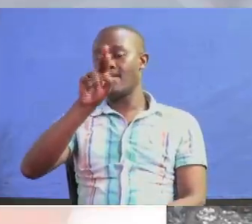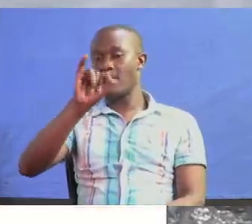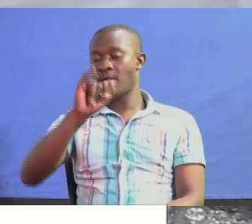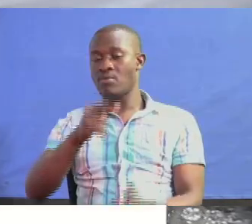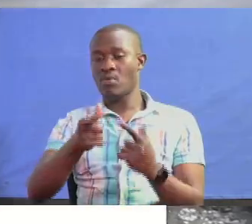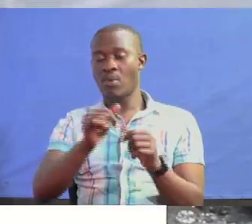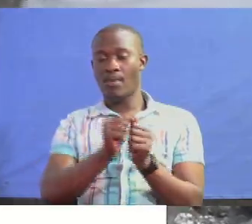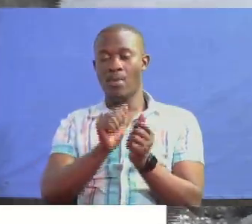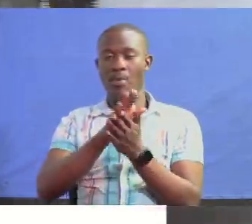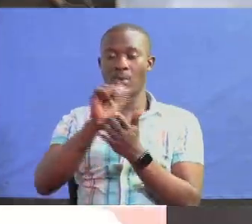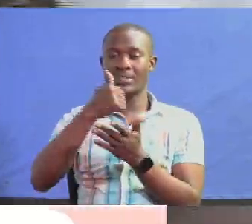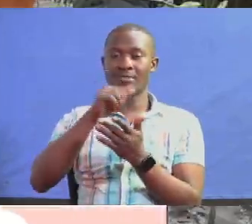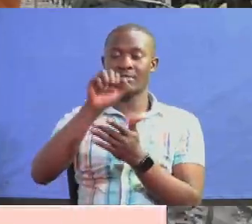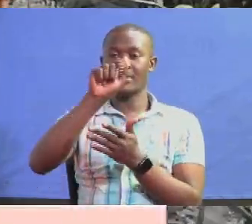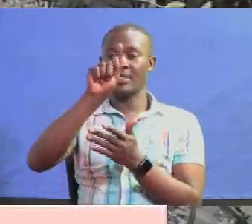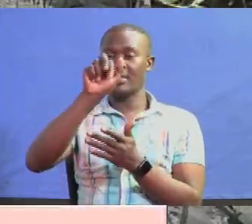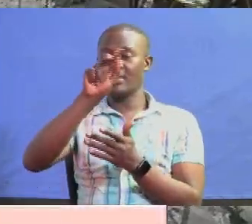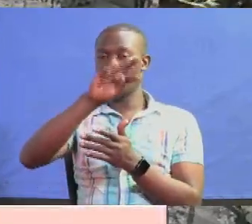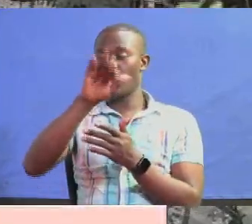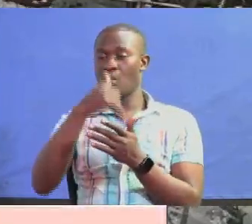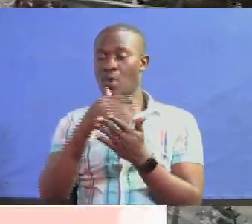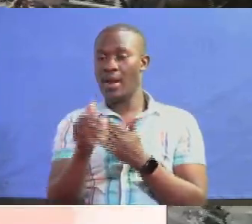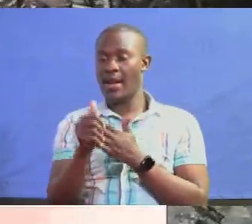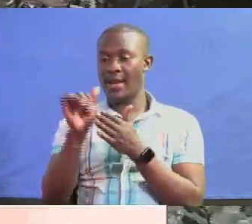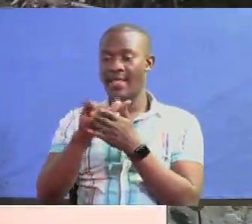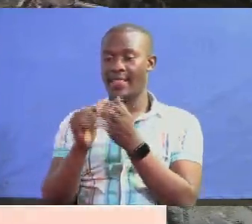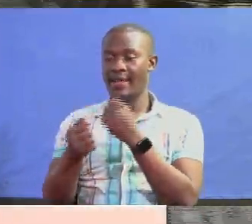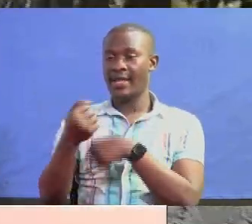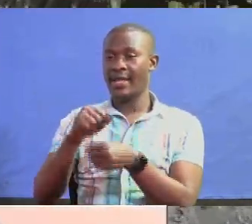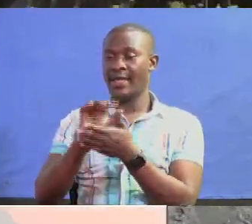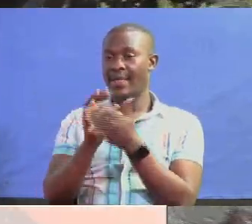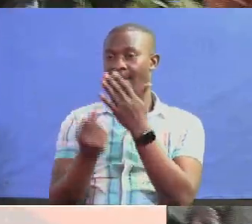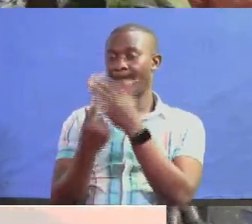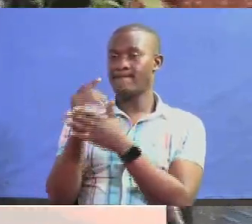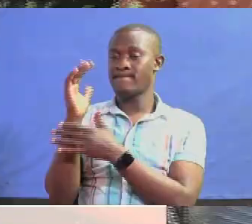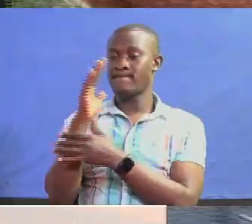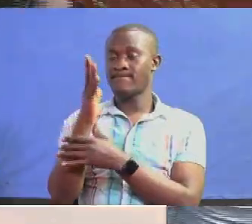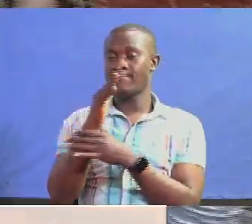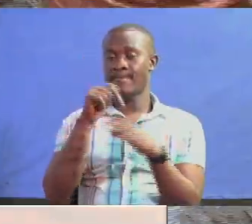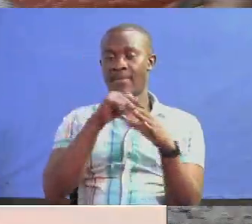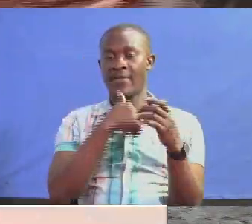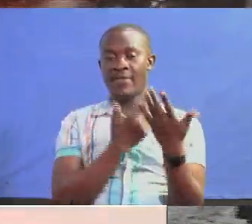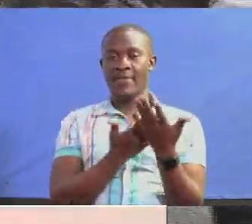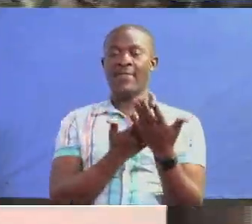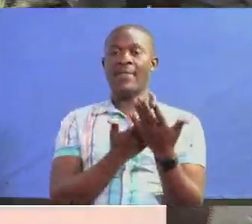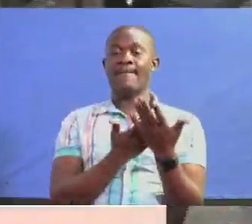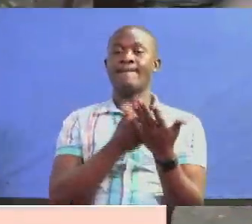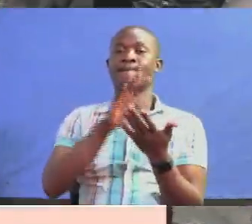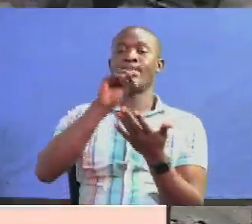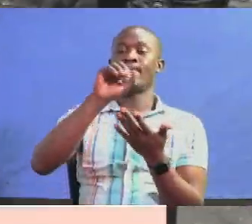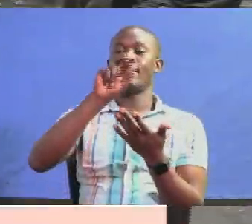mkuu Stephen Oleminis na maafisa wake katika hafla hii. Walipanda miti ndani ya hifadhi ya mbuga ya Masai